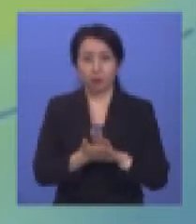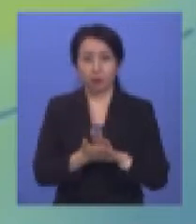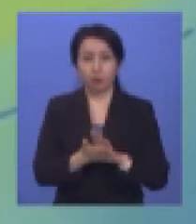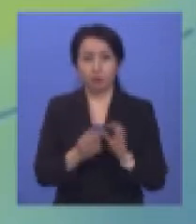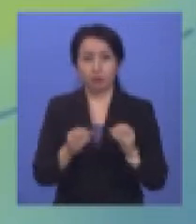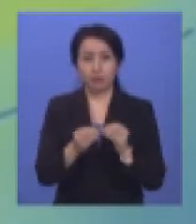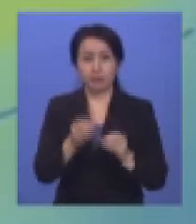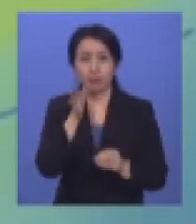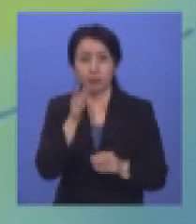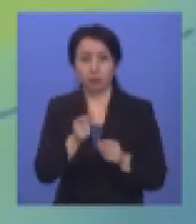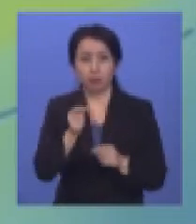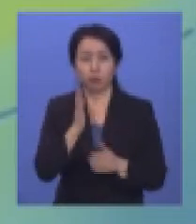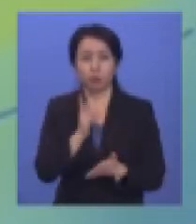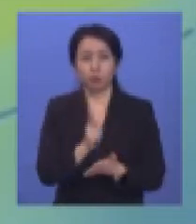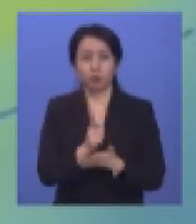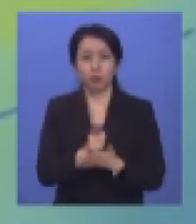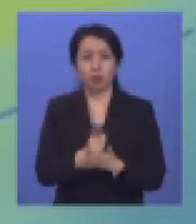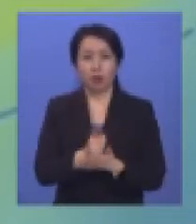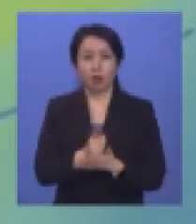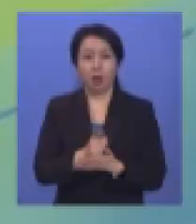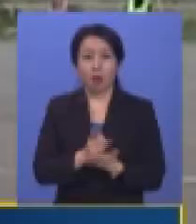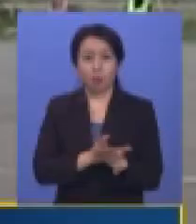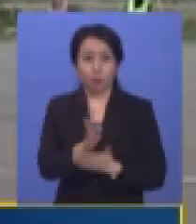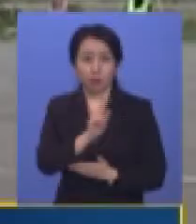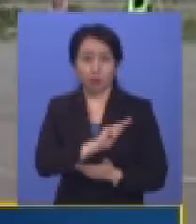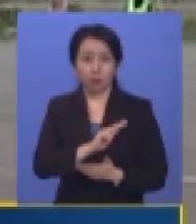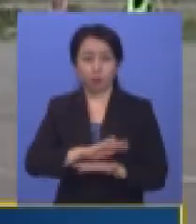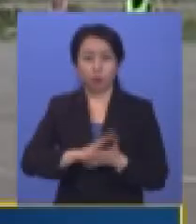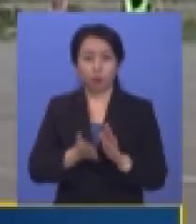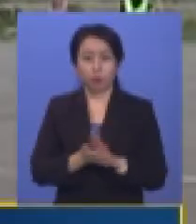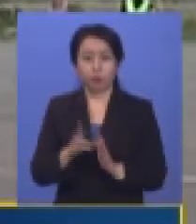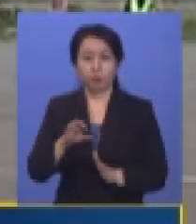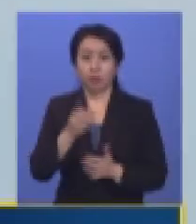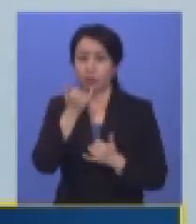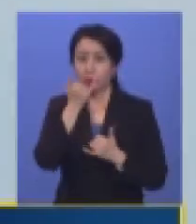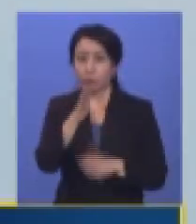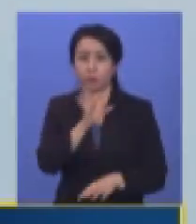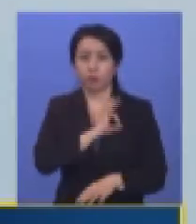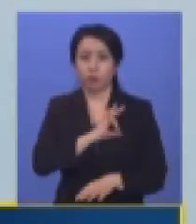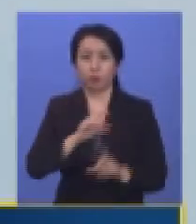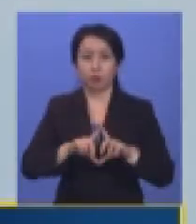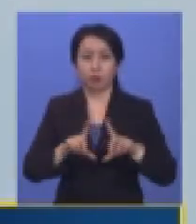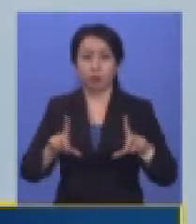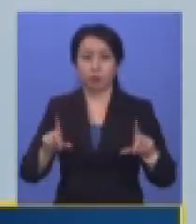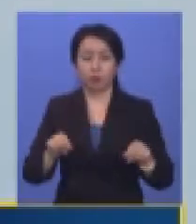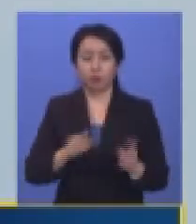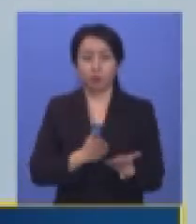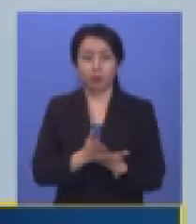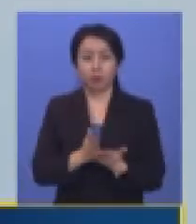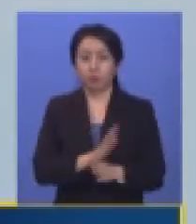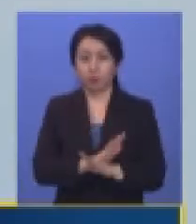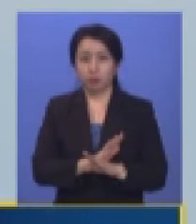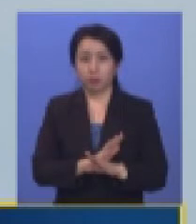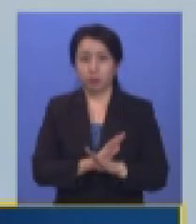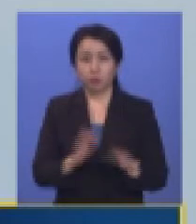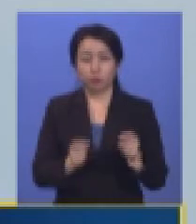10 лет управляющий должен будет сохранить профиль деятельности. По условиям тендера он не может использовать объект не по целевому назначению.